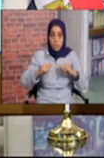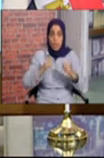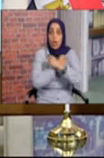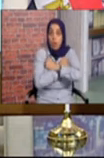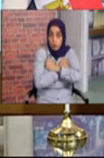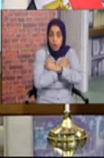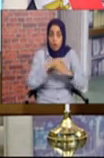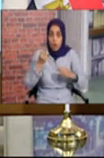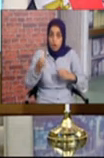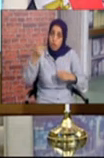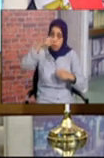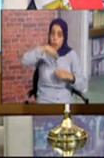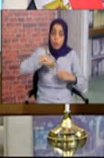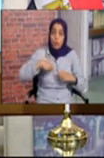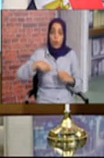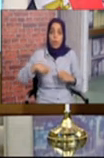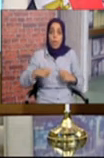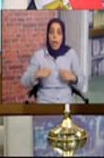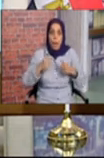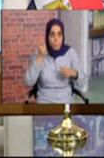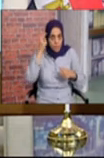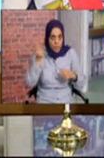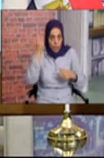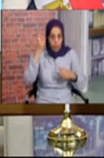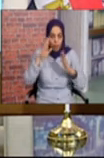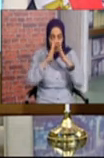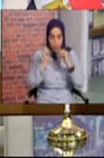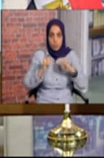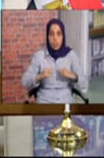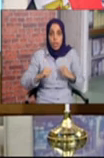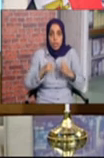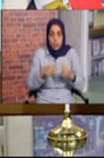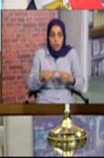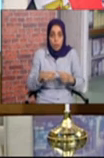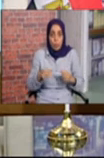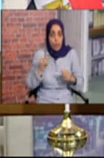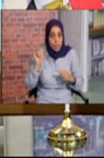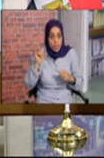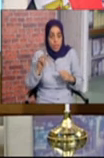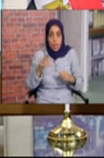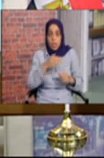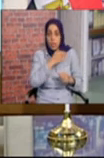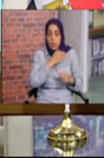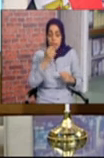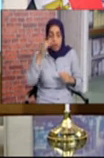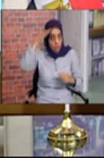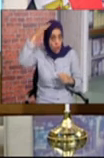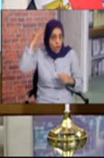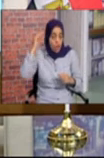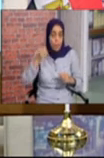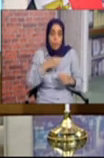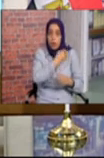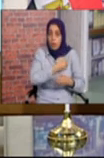بلدي، استثمار بلدي، أبتكر في بلدي. إني أنا محددات الأمن القومي، مقدرات